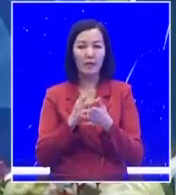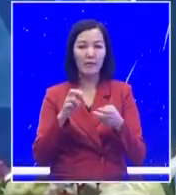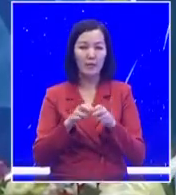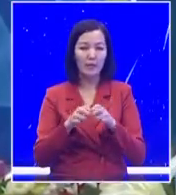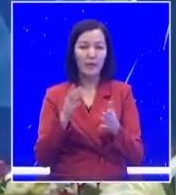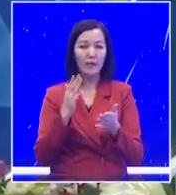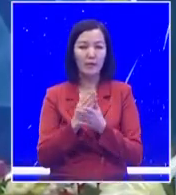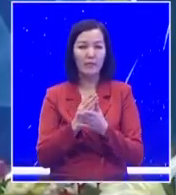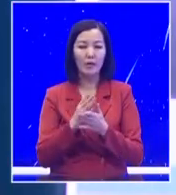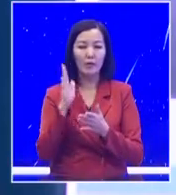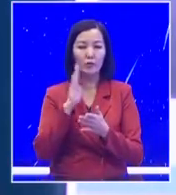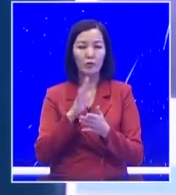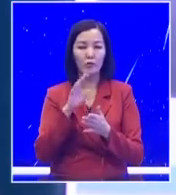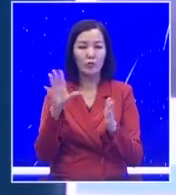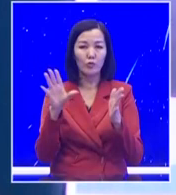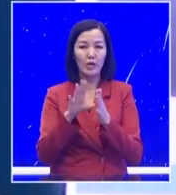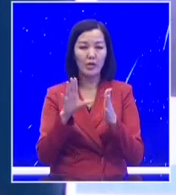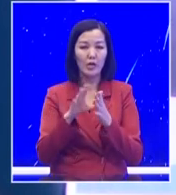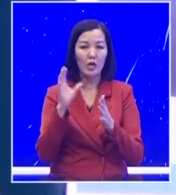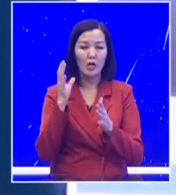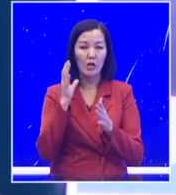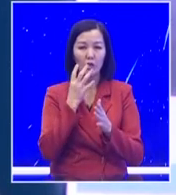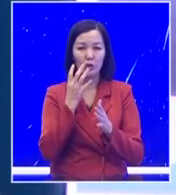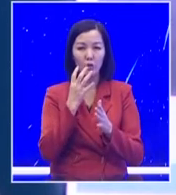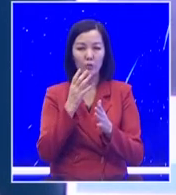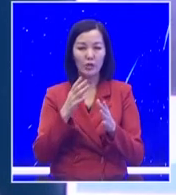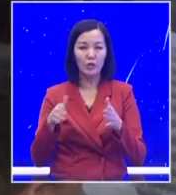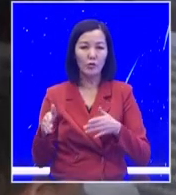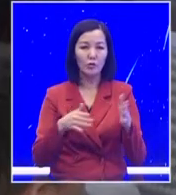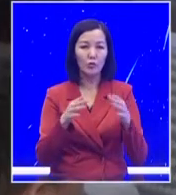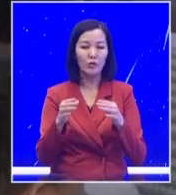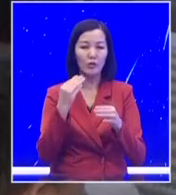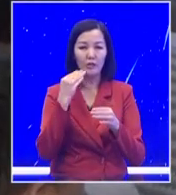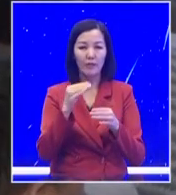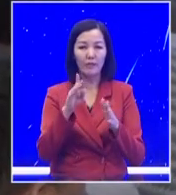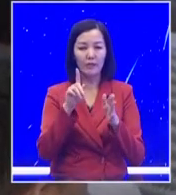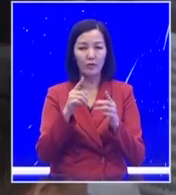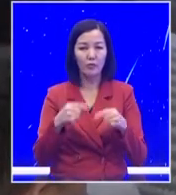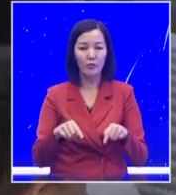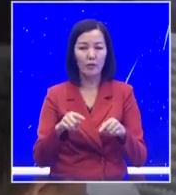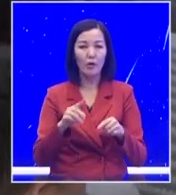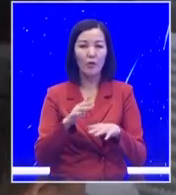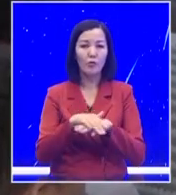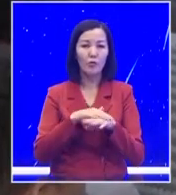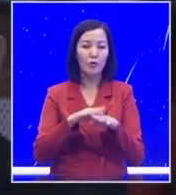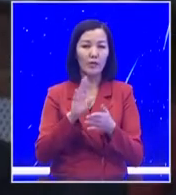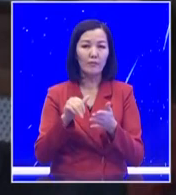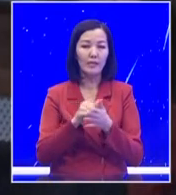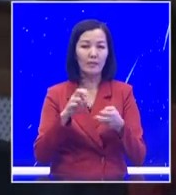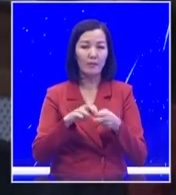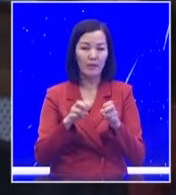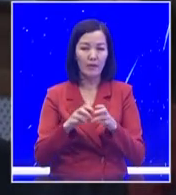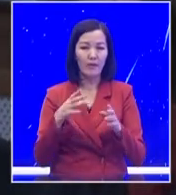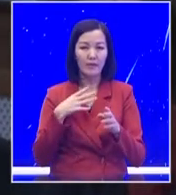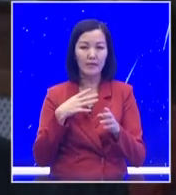мәселелер бар. Ауыз су, жарық, жылу жүйелері мен жолдың сапасы бұл тұрғындардың басты мәселесі. Аудан әкімі Әлібек